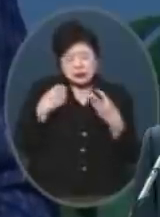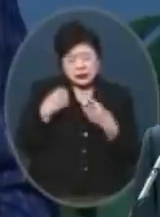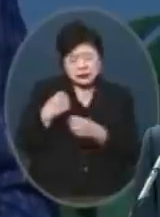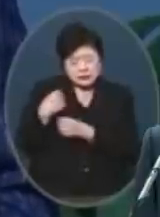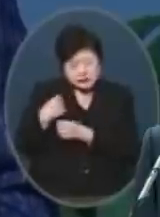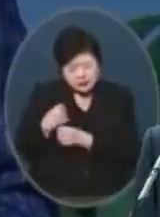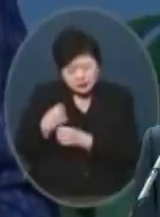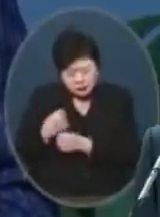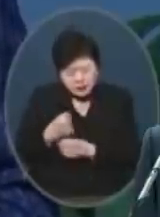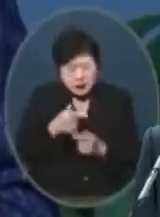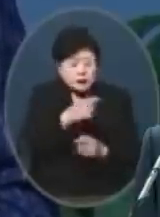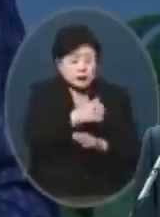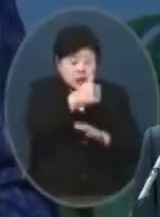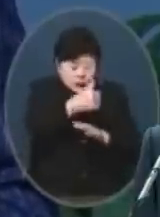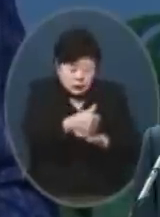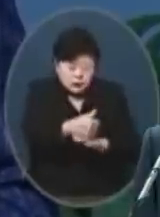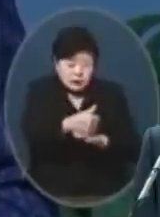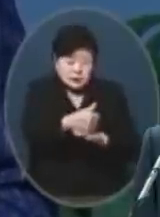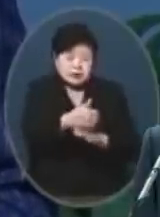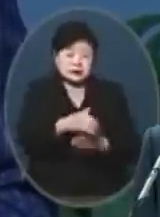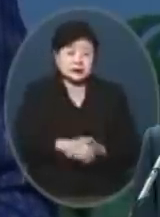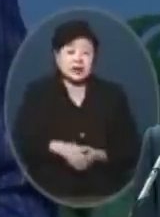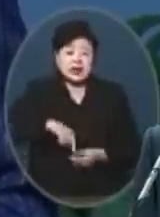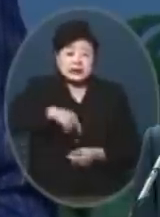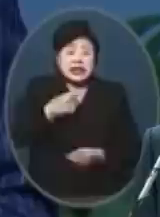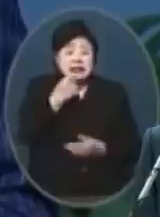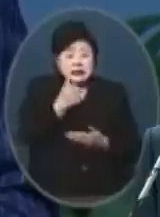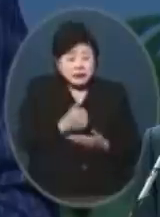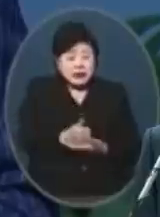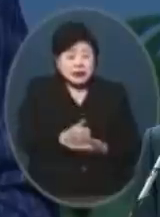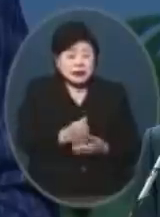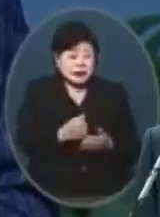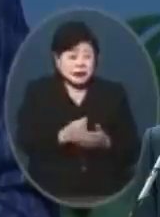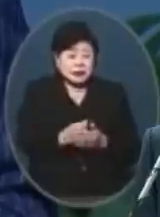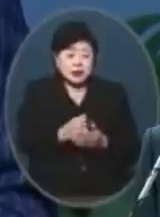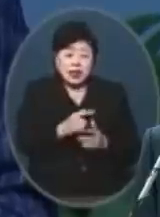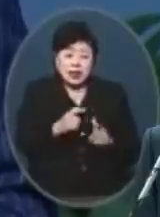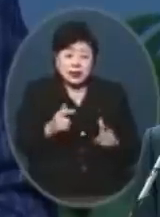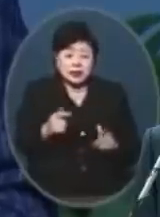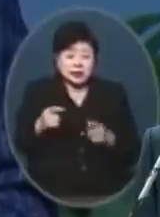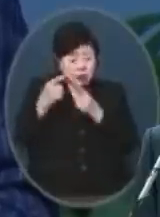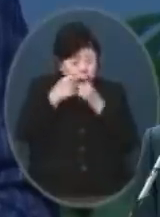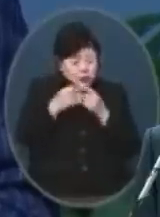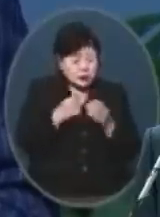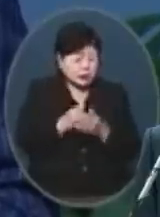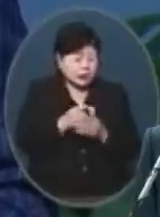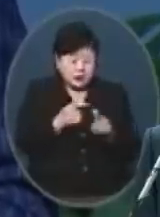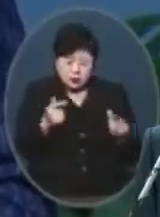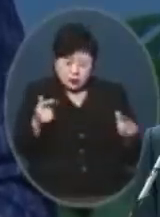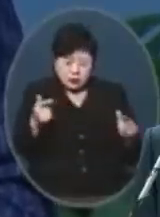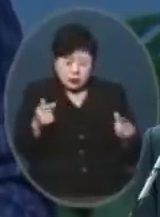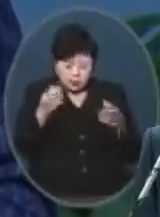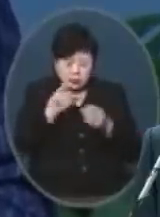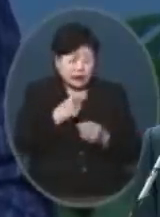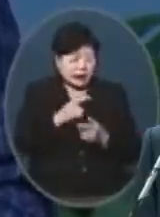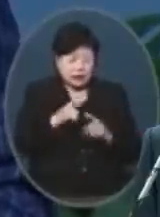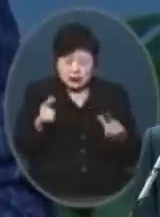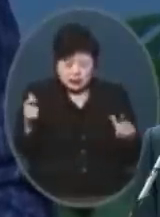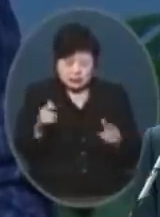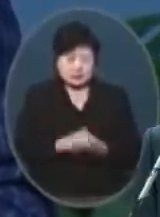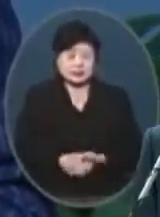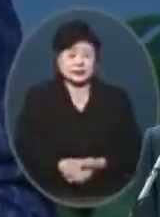그러니까 예수 그리스도는 자기 죄로 허물로 고난당하는 것이